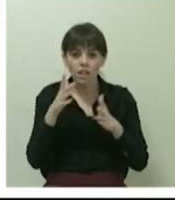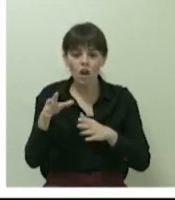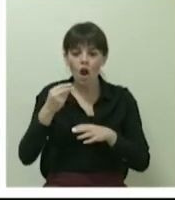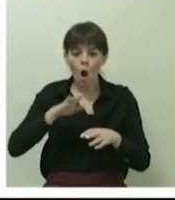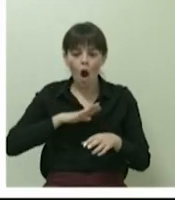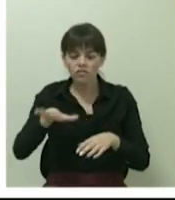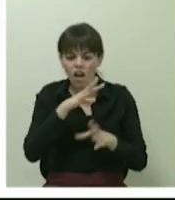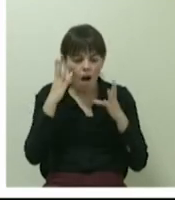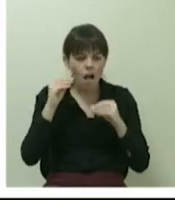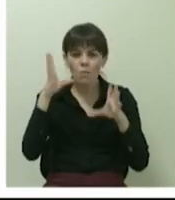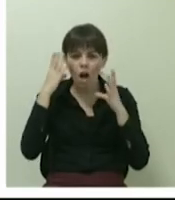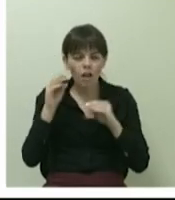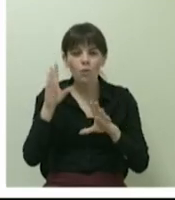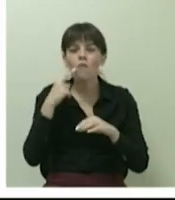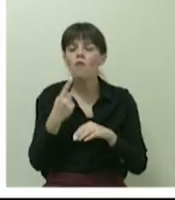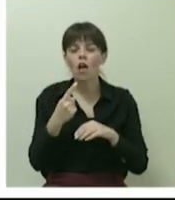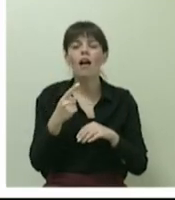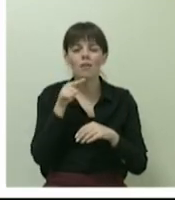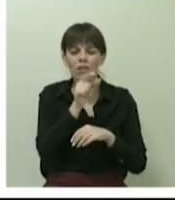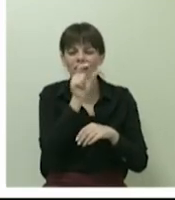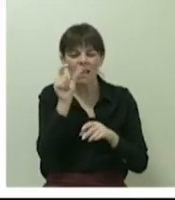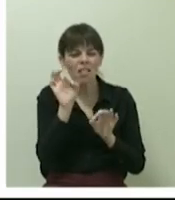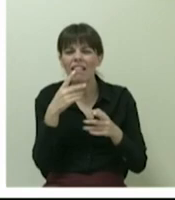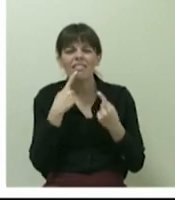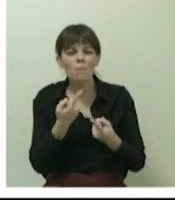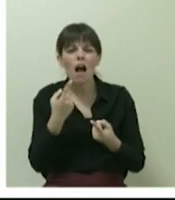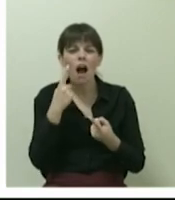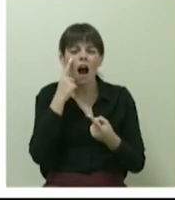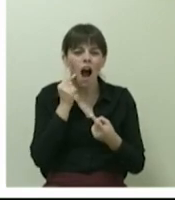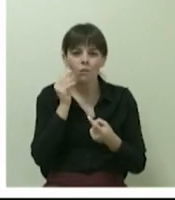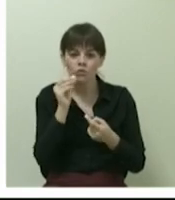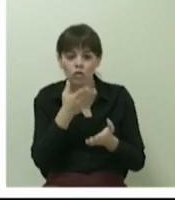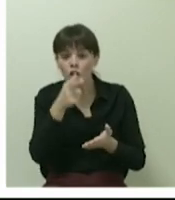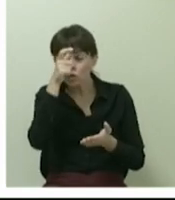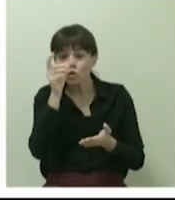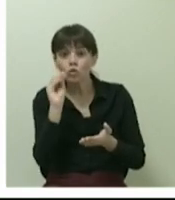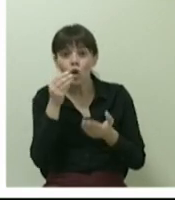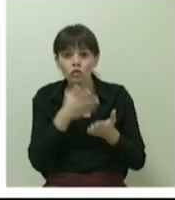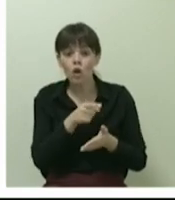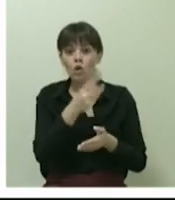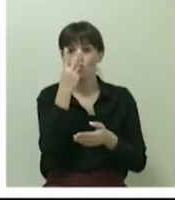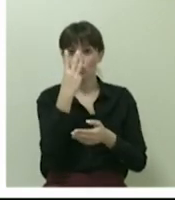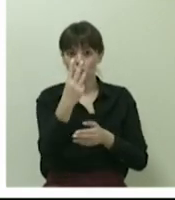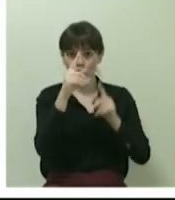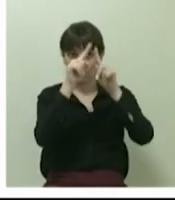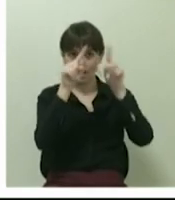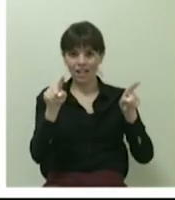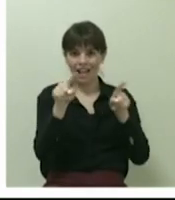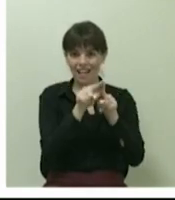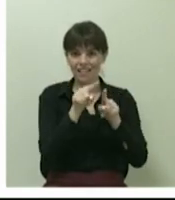öğrenciler anlamıyor tabii müsellesin ne olduğunu. Arap çocukları anlar da Türk çocukları onun üçgen olduğunu,